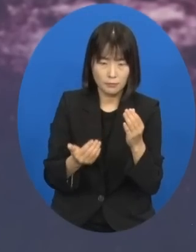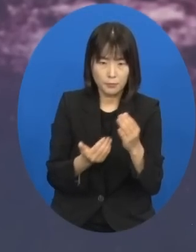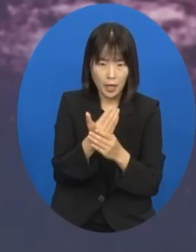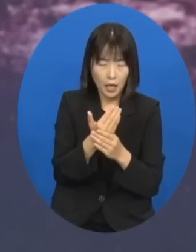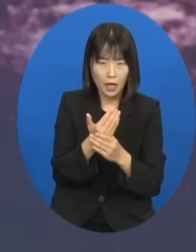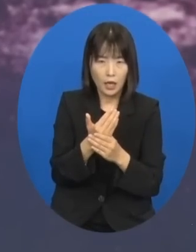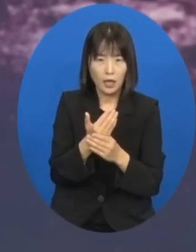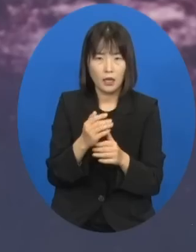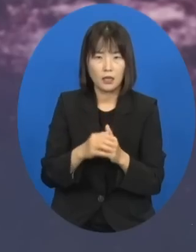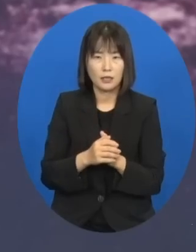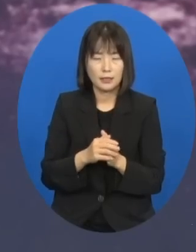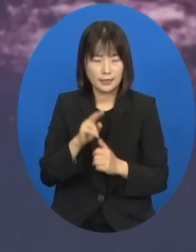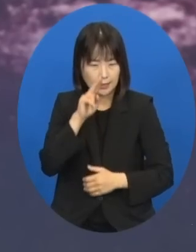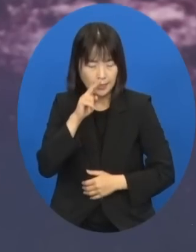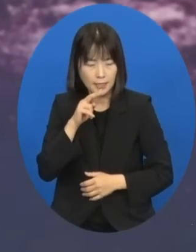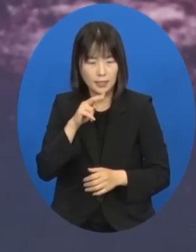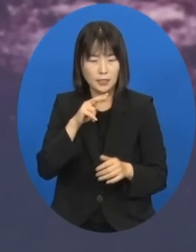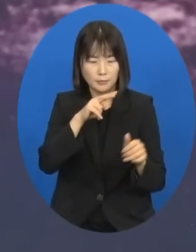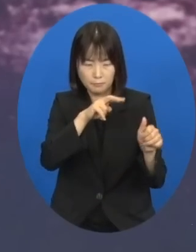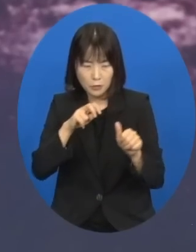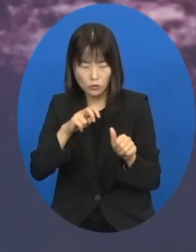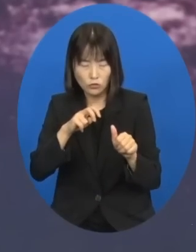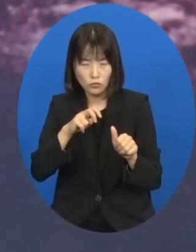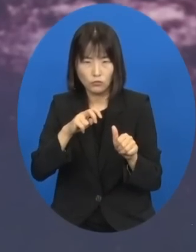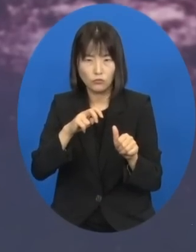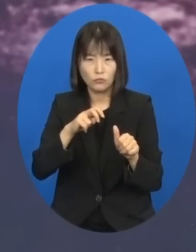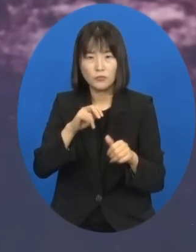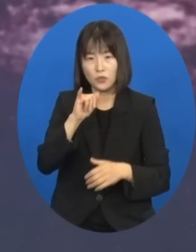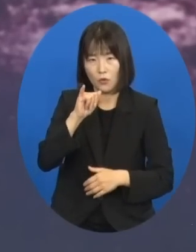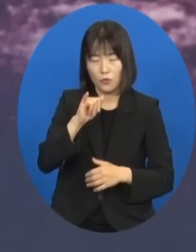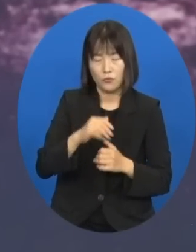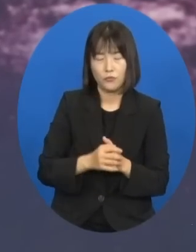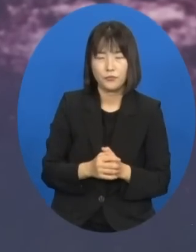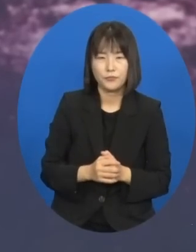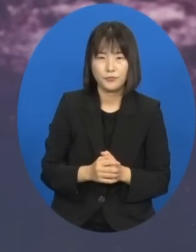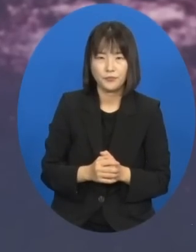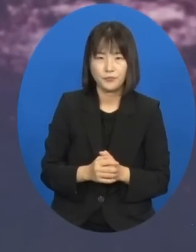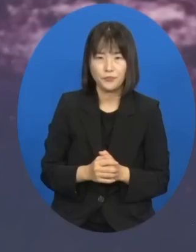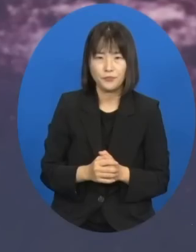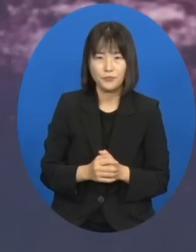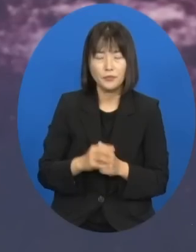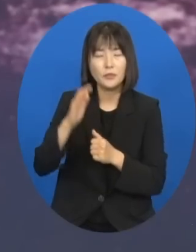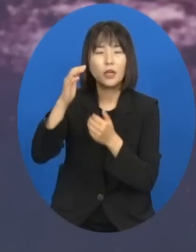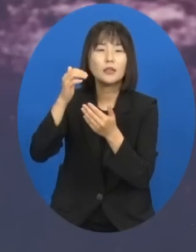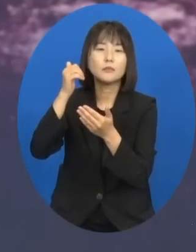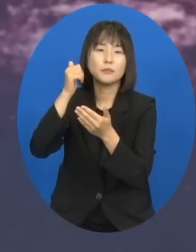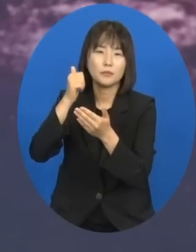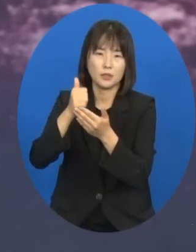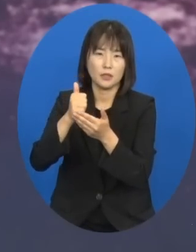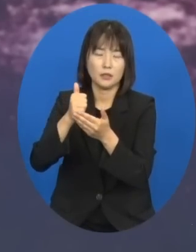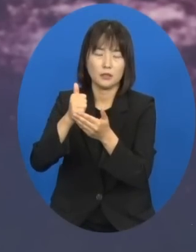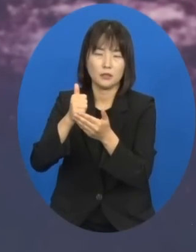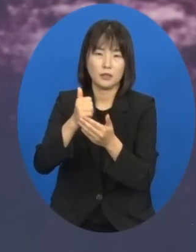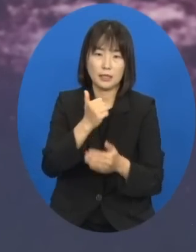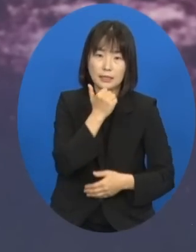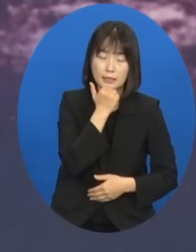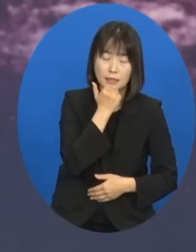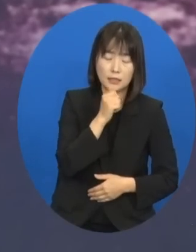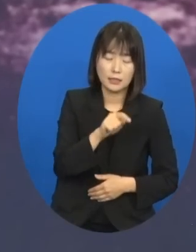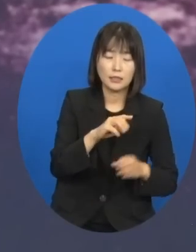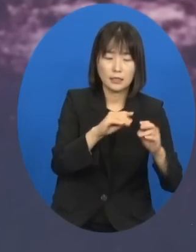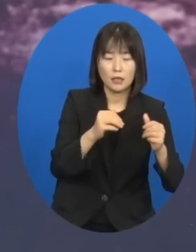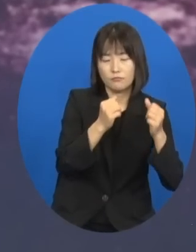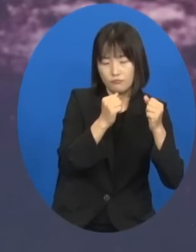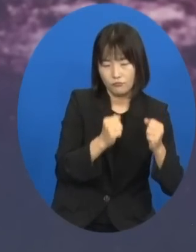있습니다. 이것 때문에 이 정신적인 이 기근을 당하는 거예요. 12절에 보시면 하나님께서 그가 그랄에 머물자 농사를 해야